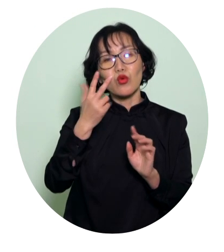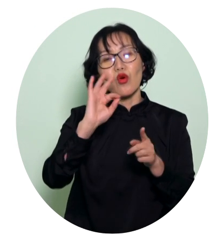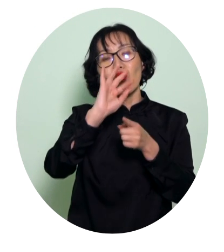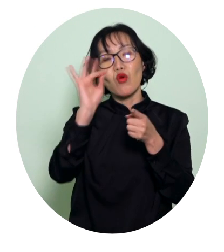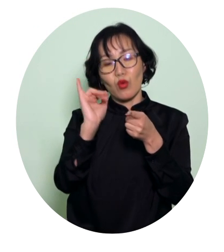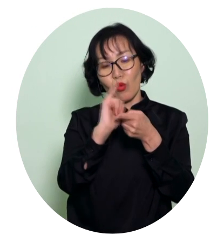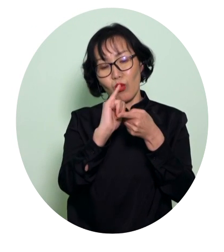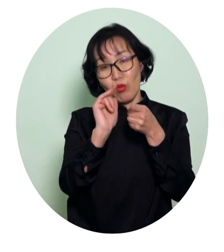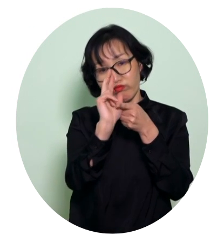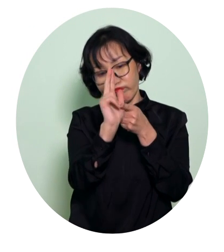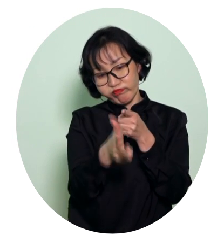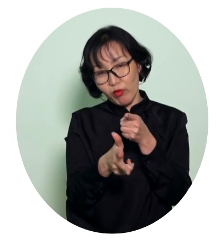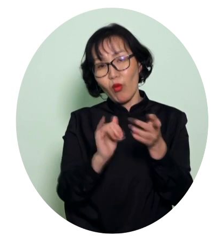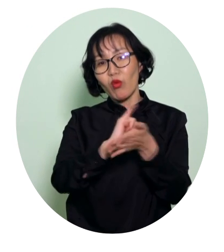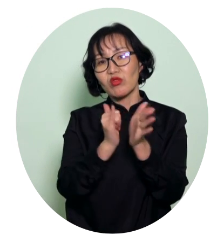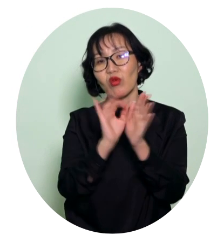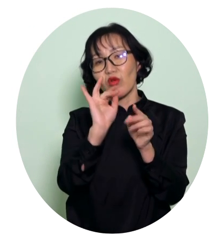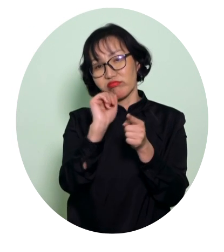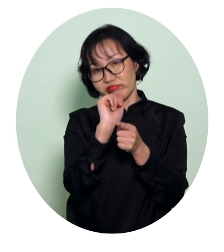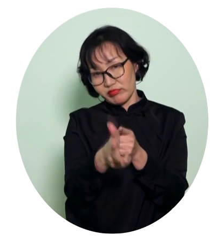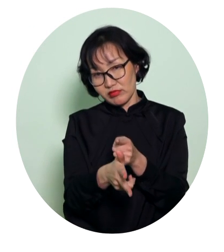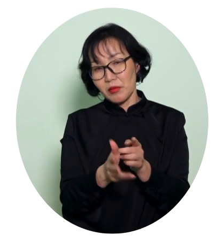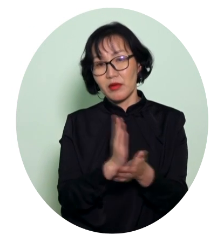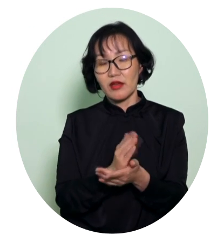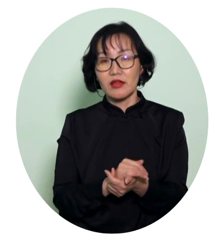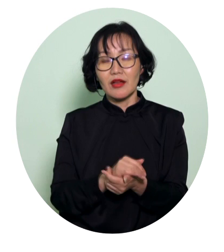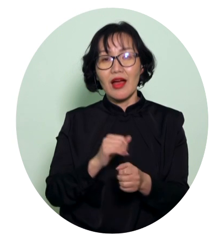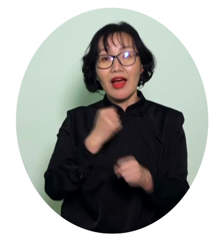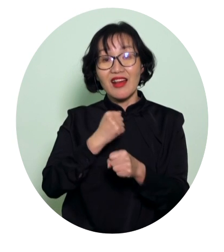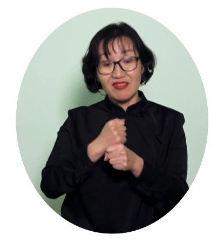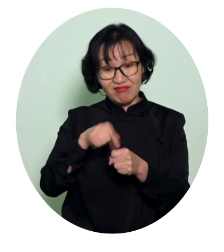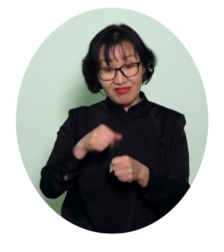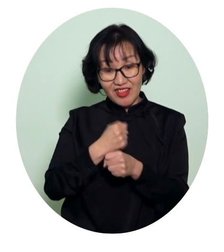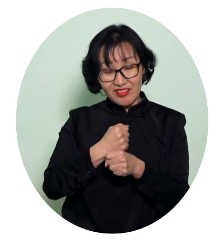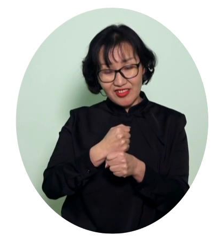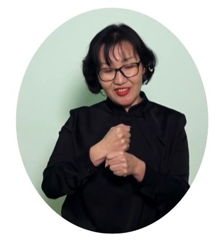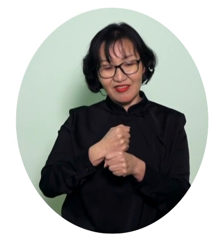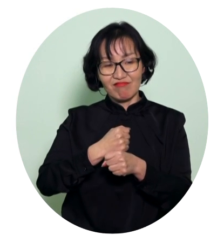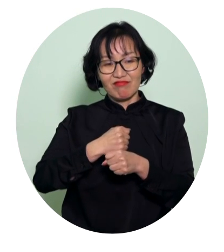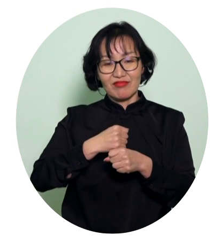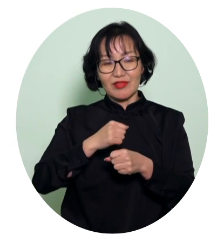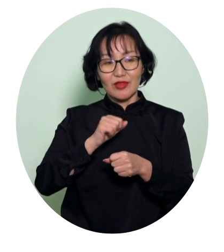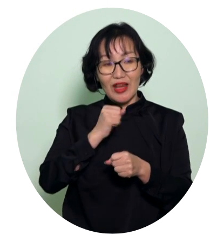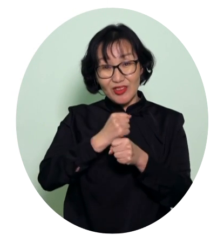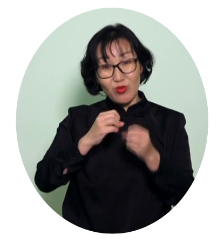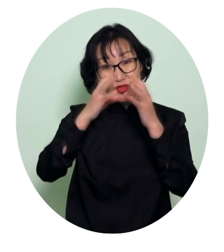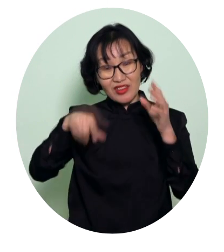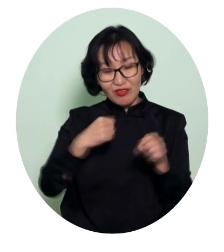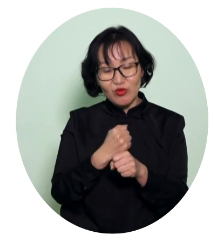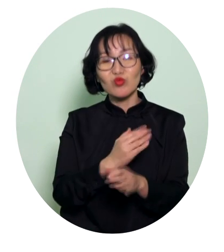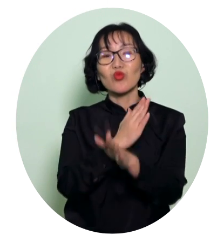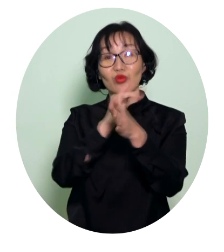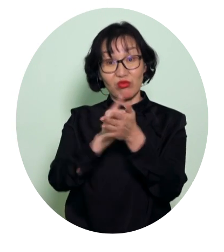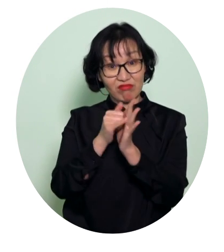янзын утга санааг илэрхийлж яадаг байна. За, шувтрах. Ажил үйл хэрэг явдал дуусах гэсэн нэг утга